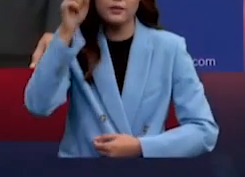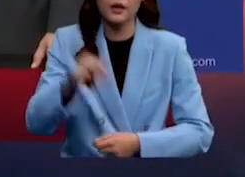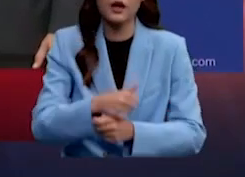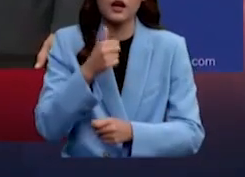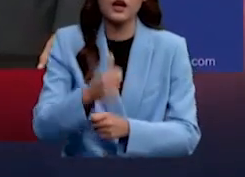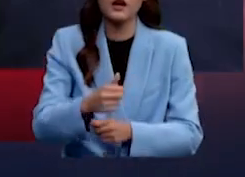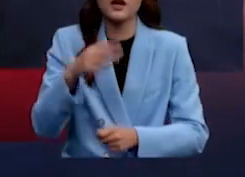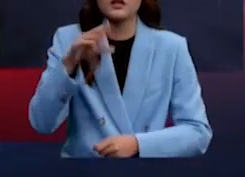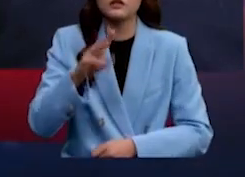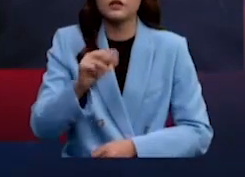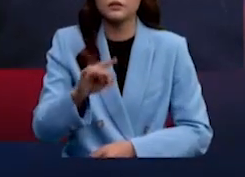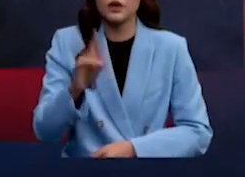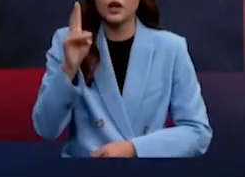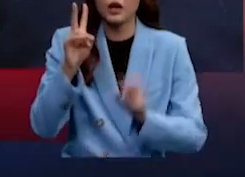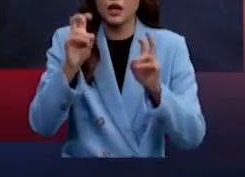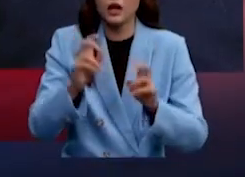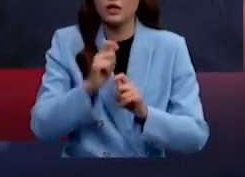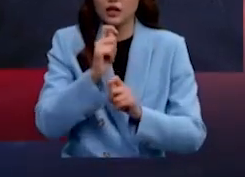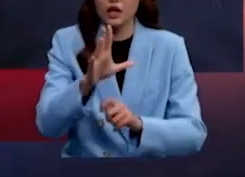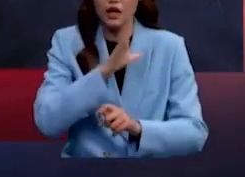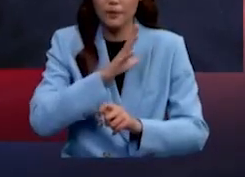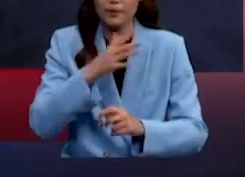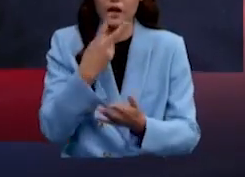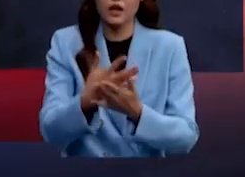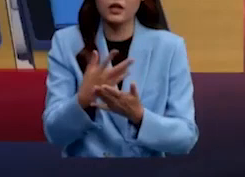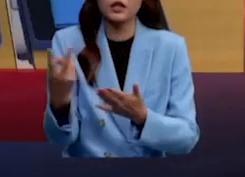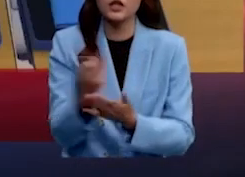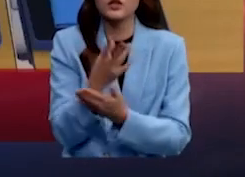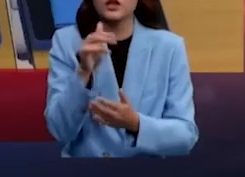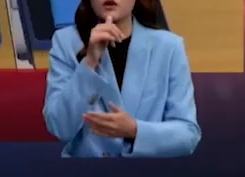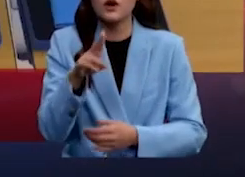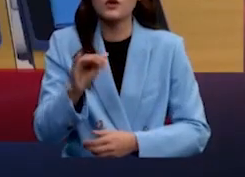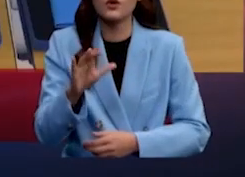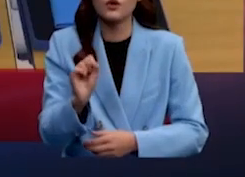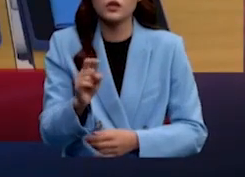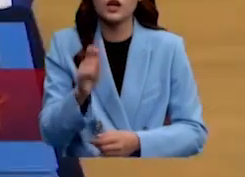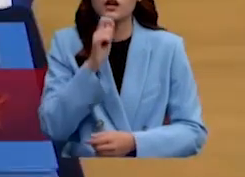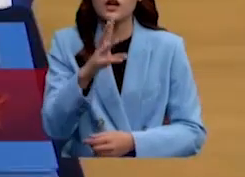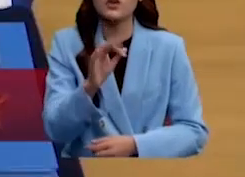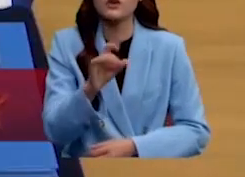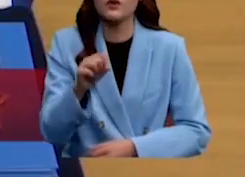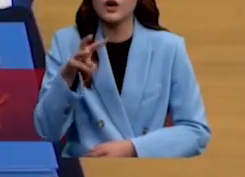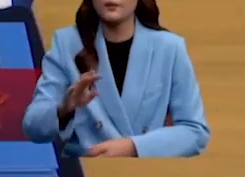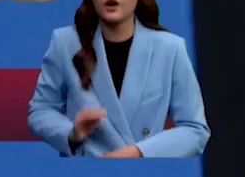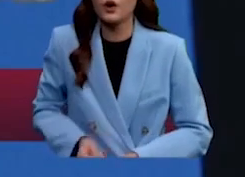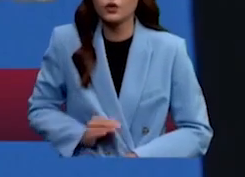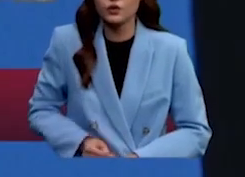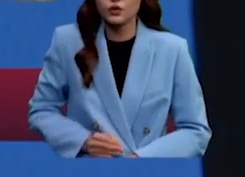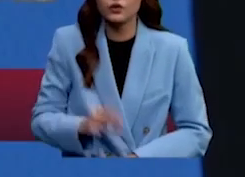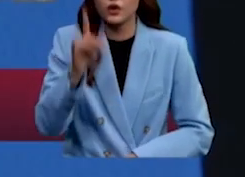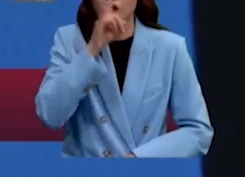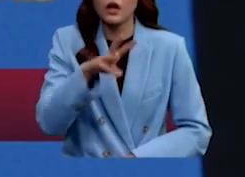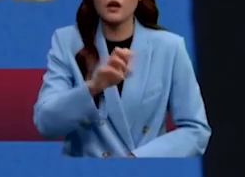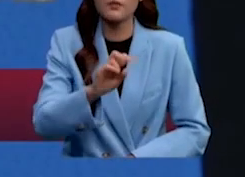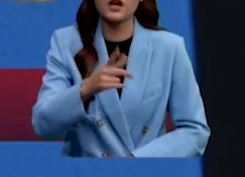басшысы атынан Тимур Құлыбаев тақты. Мәселен, 2-ші дәрежелі достық орденімен Шеврон мұнайгаз компаниясында бөлімше